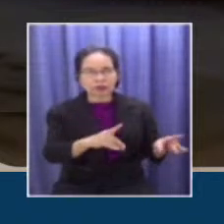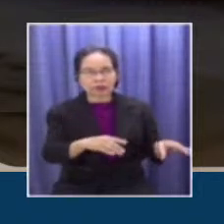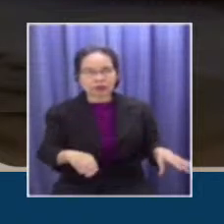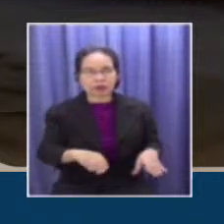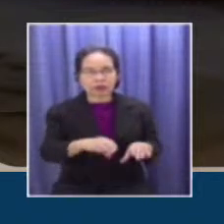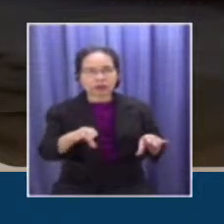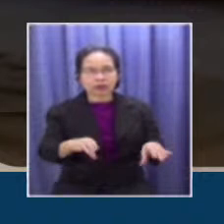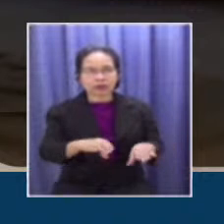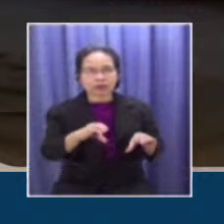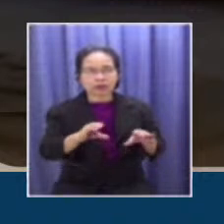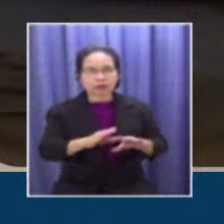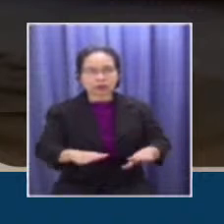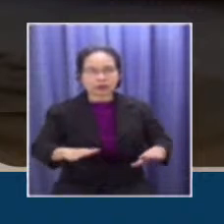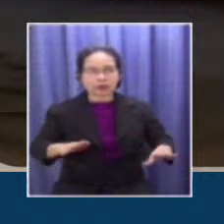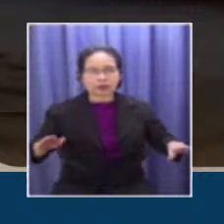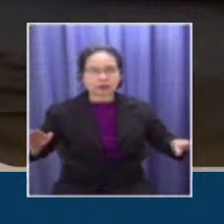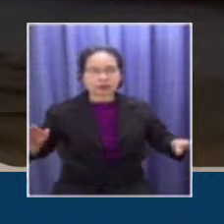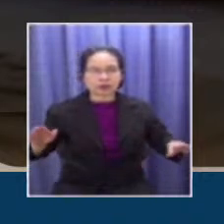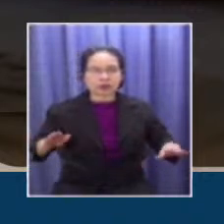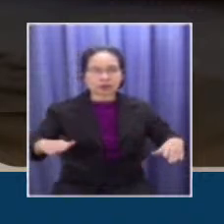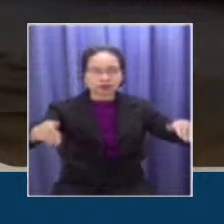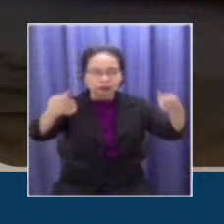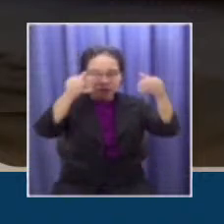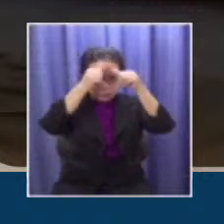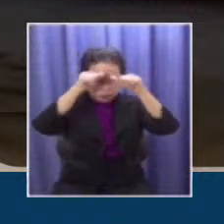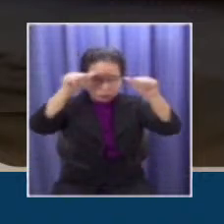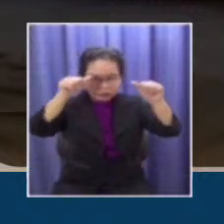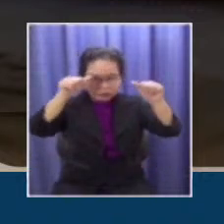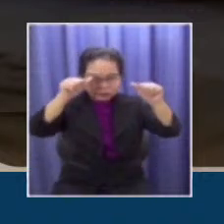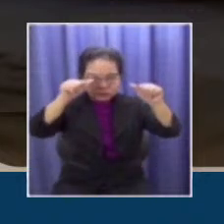ɛyɛ adwuma wɔ asoɔden ɛma mu.